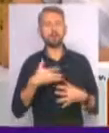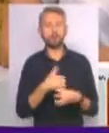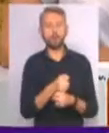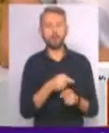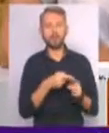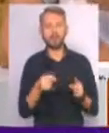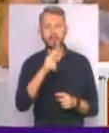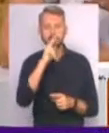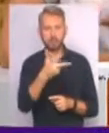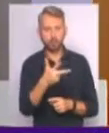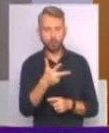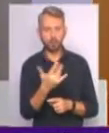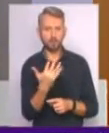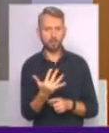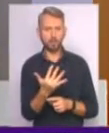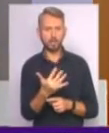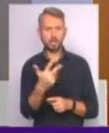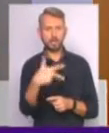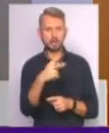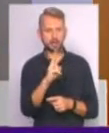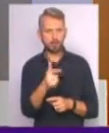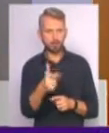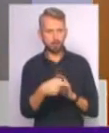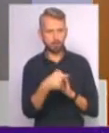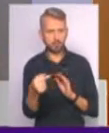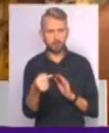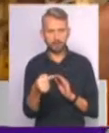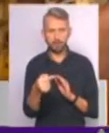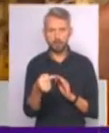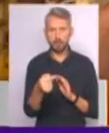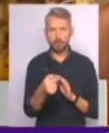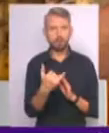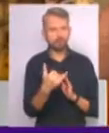роки, да, скільки там виходить, 30 кілограмів? Ні, 60. Примерно. Ну, он сейчас